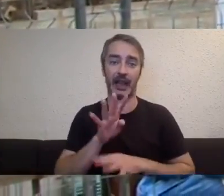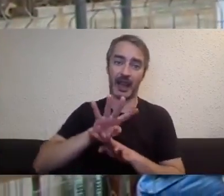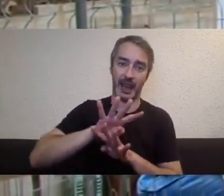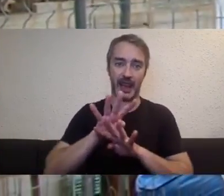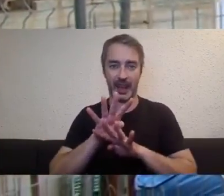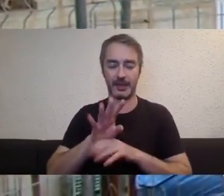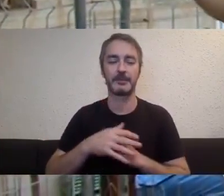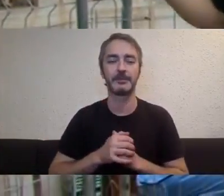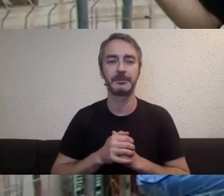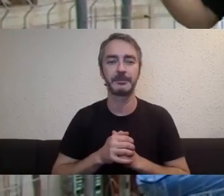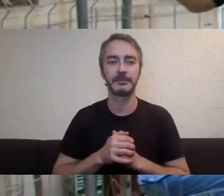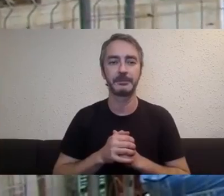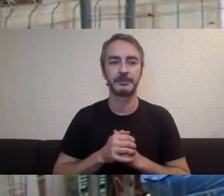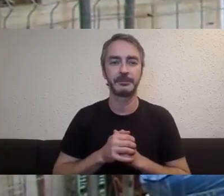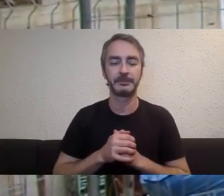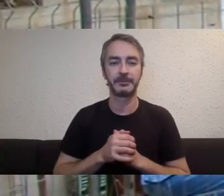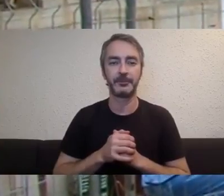Sí, ja ho posa.